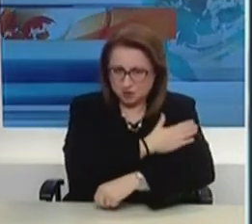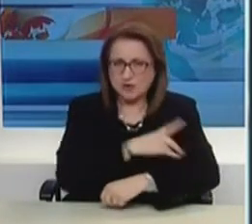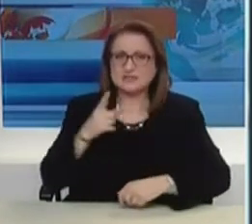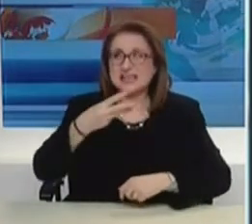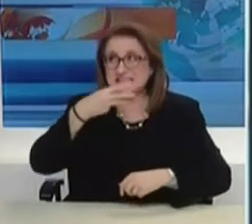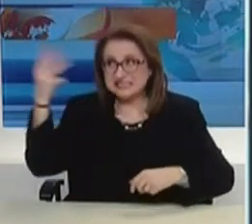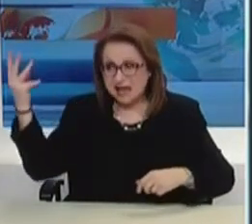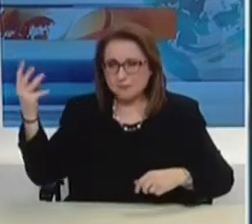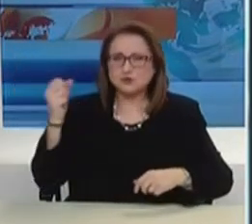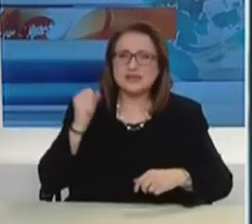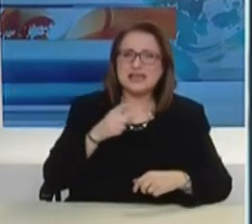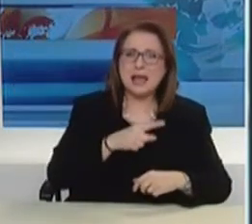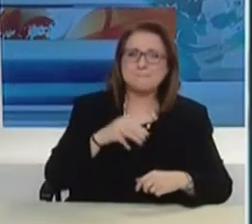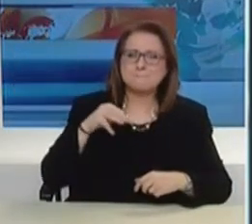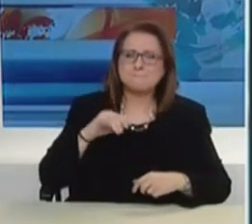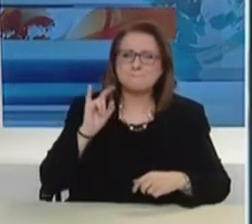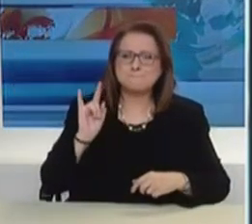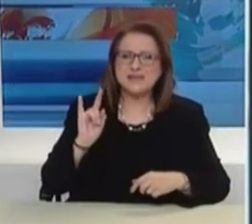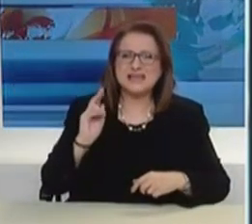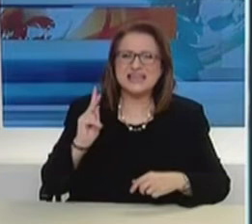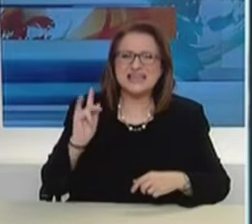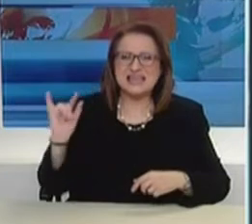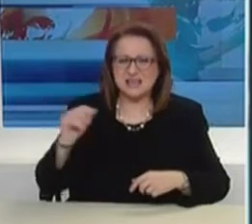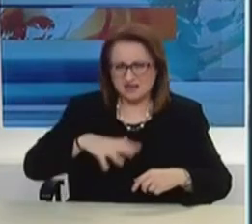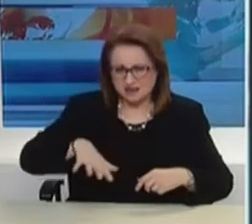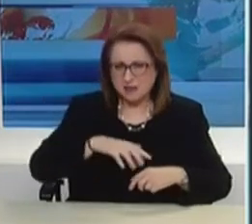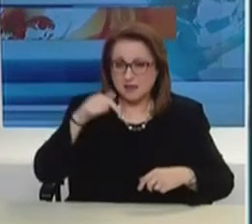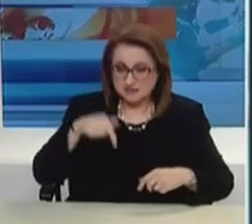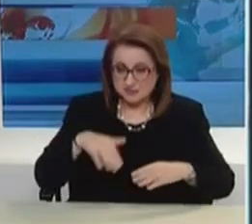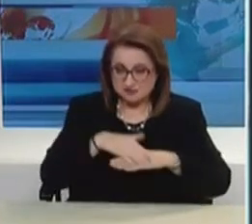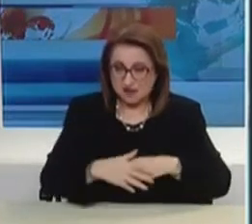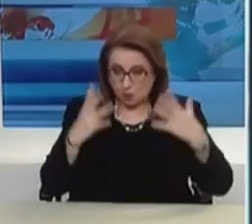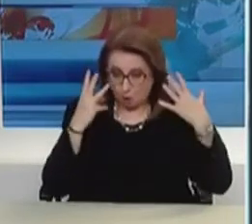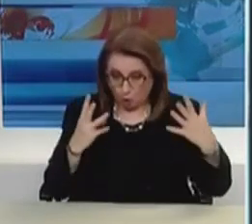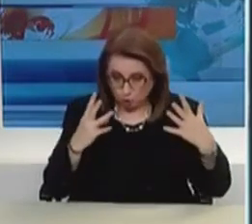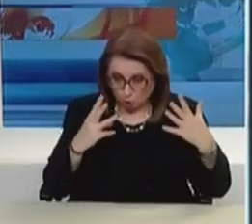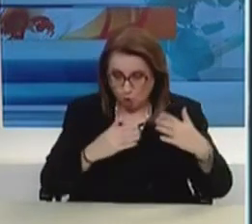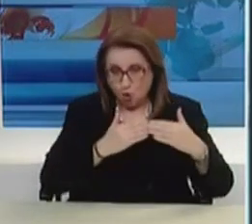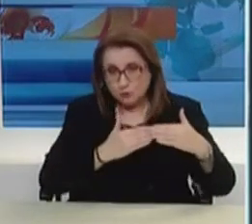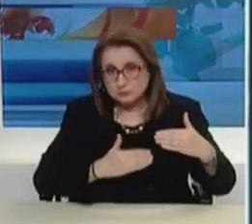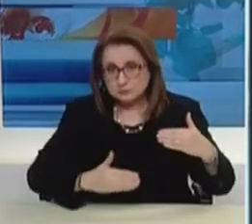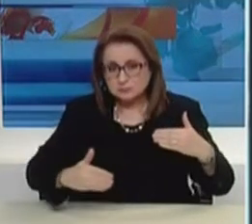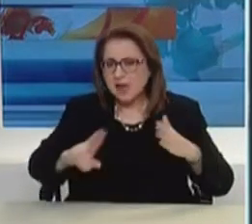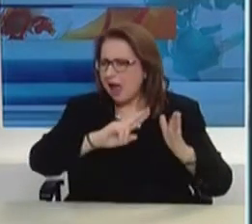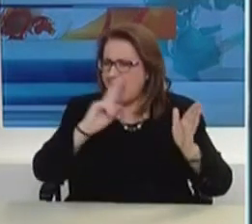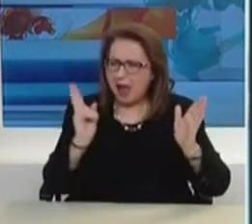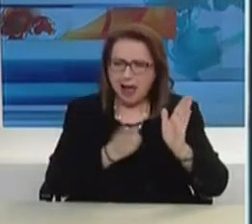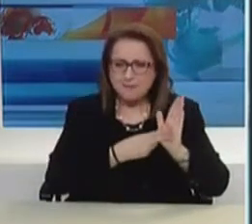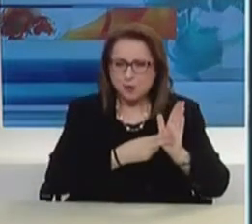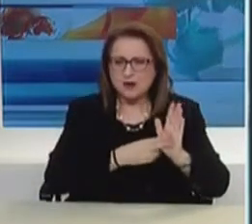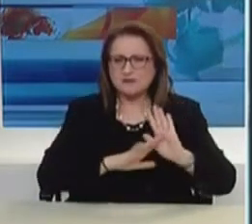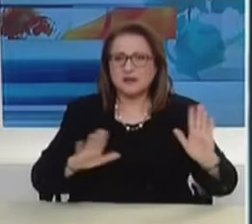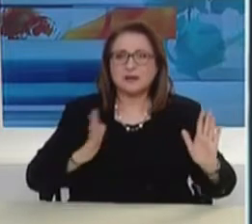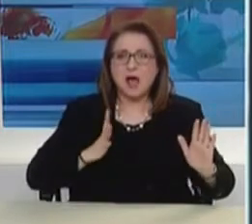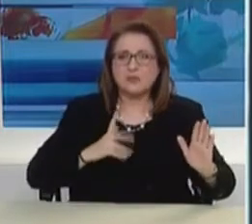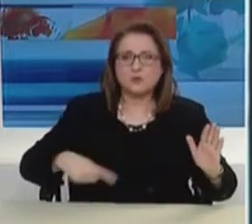της Περιφερειακής Ενότητας Ξάνθης. Τα μέτρα τίθενται σε ισχύ σήμερα το βράδυ στις 8 Πιο συγκεκριμένα, απαγορεύεται η κυκλοφορία όλων των